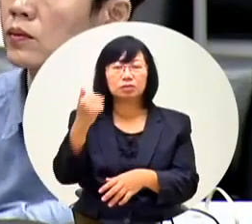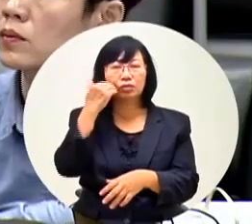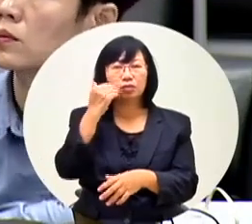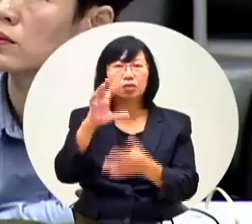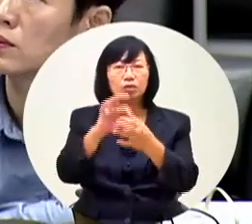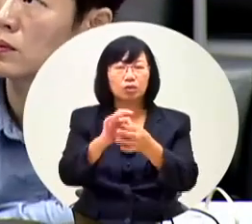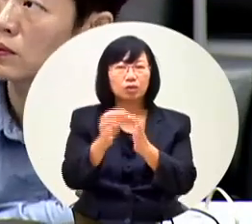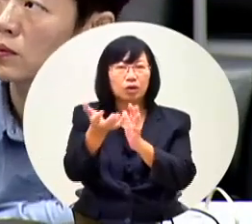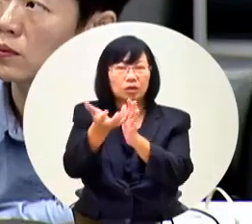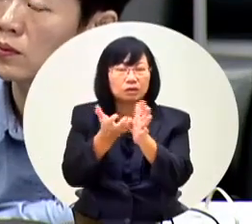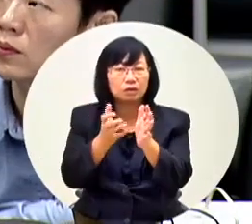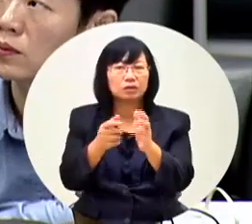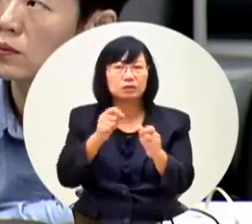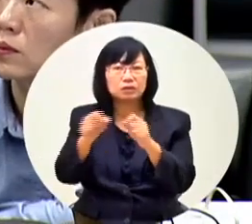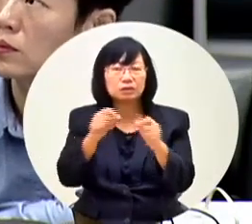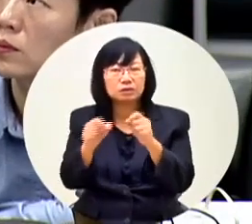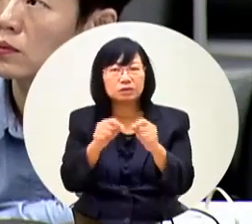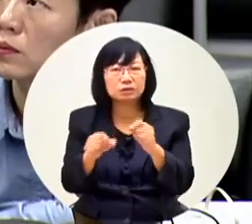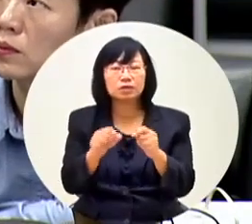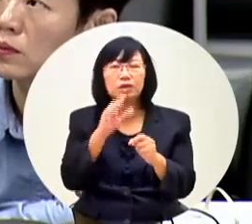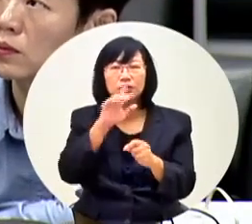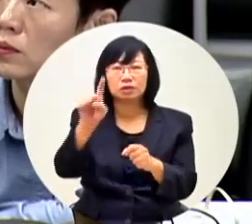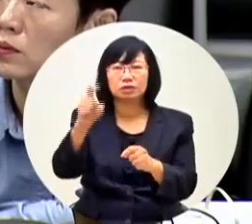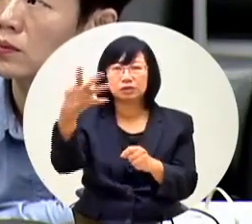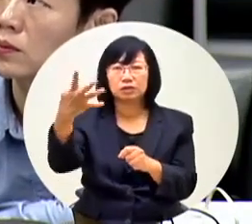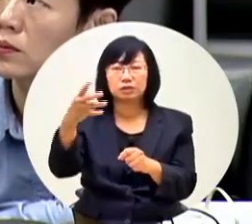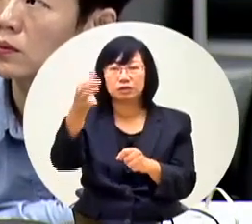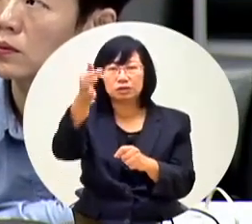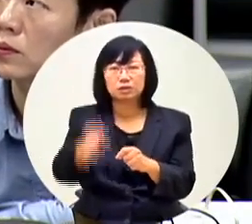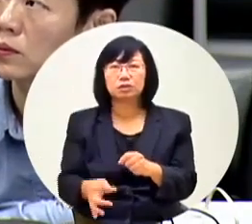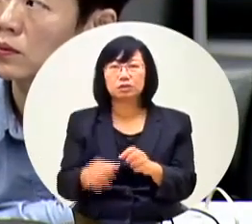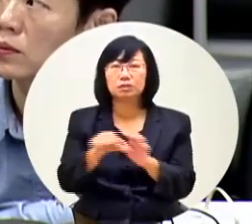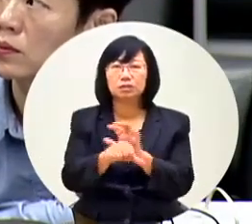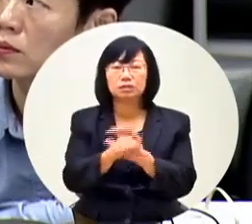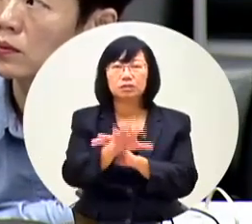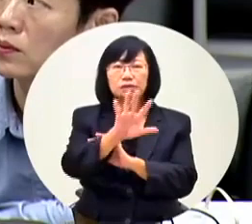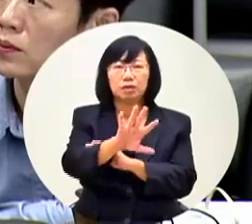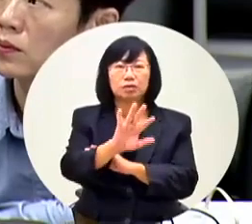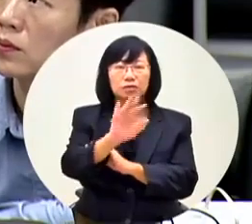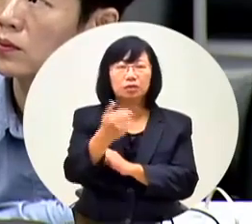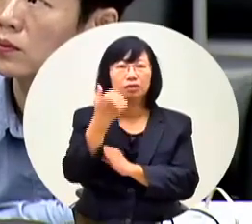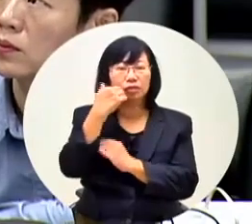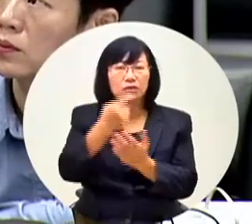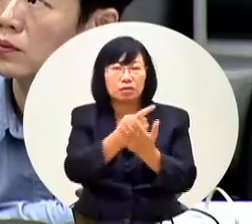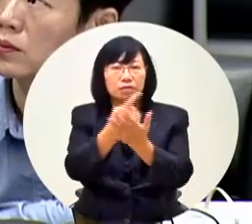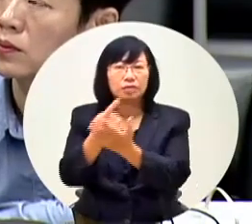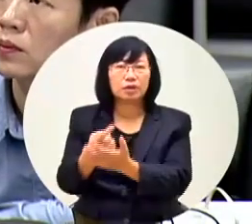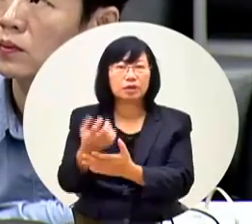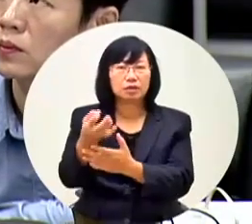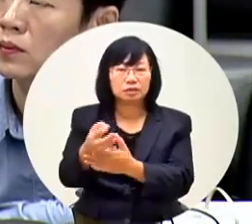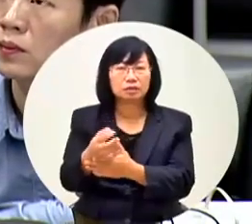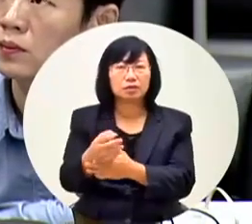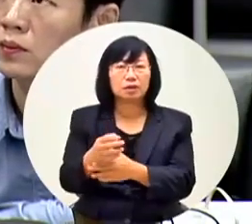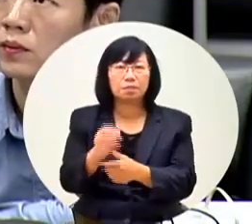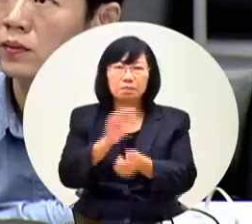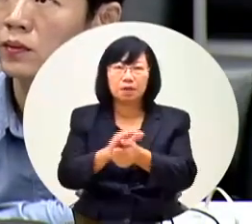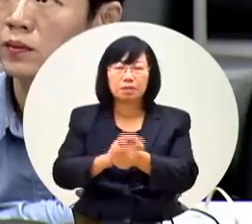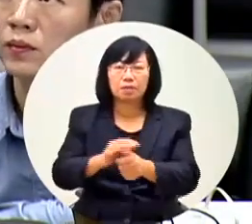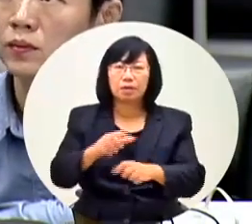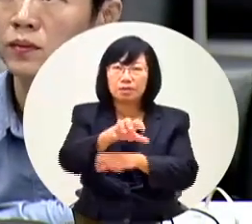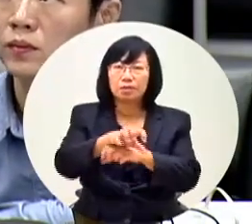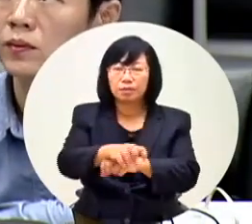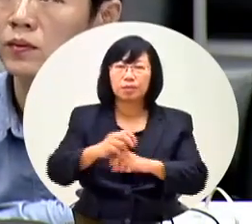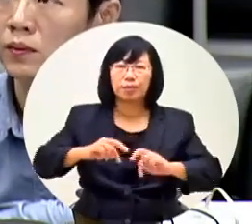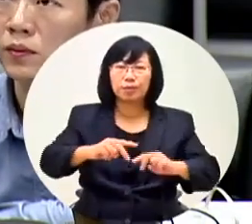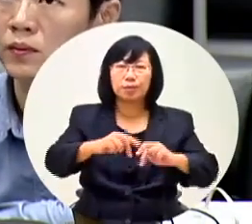前瞻计划有14亿进来，每一公尺刨铺的金钱都是一样的，所以在一样的预算里面，大家